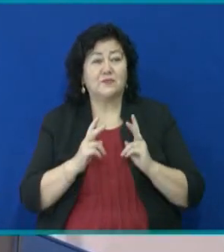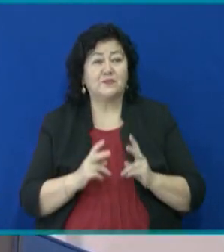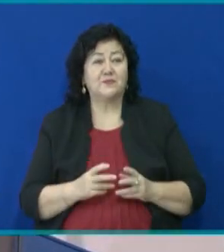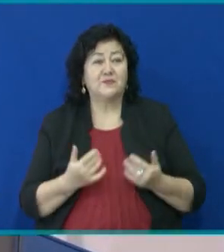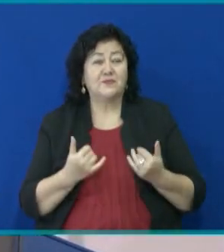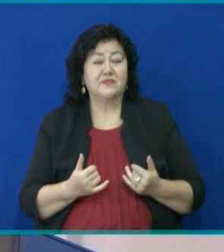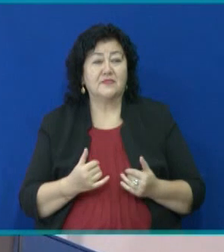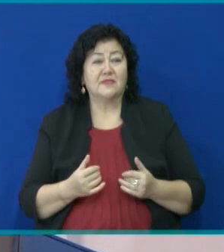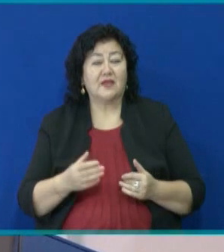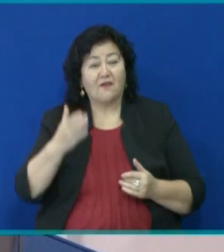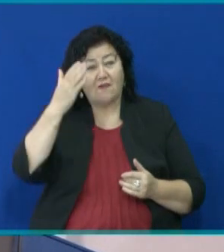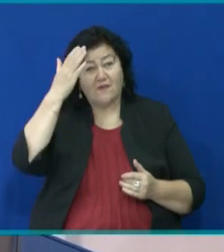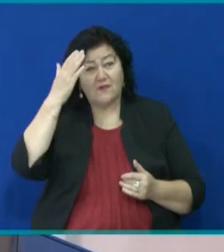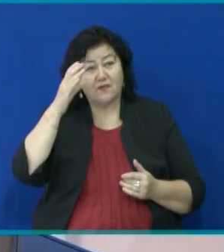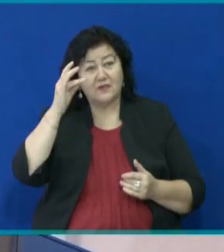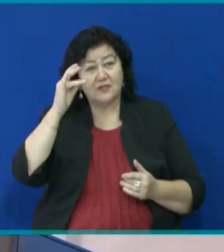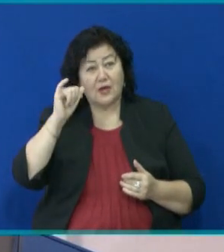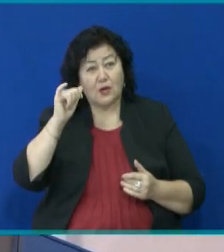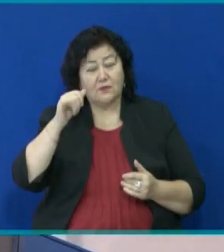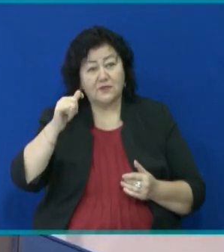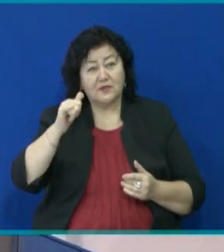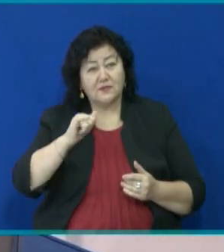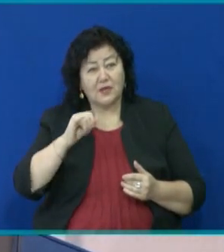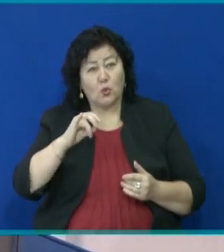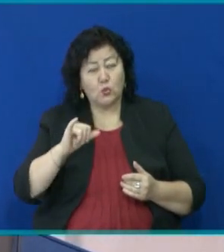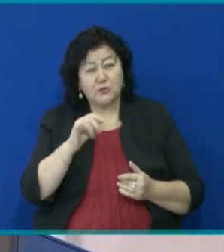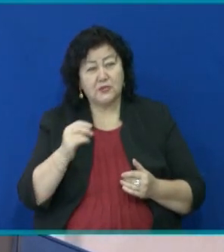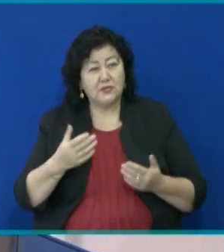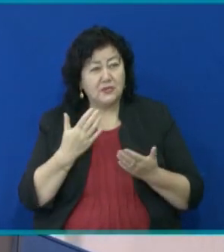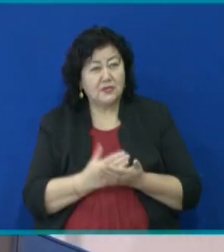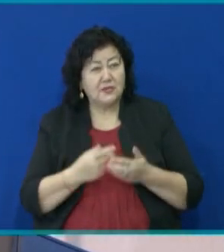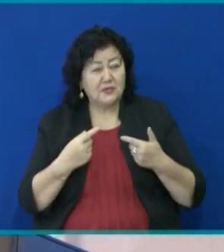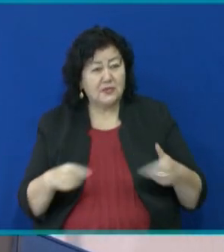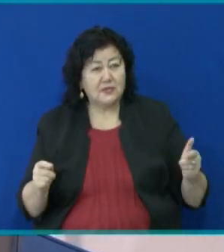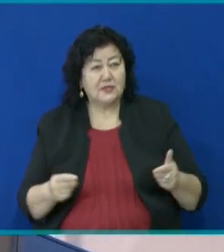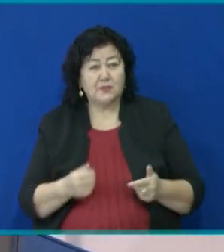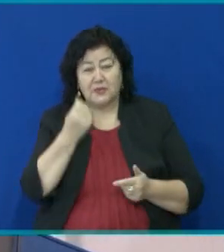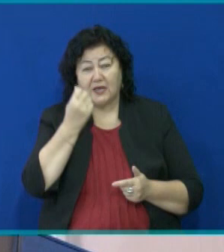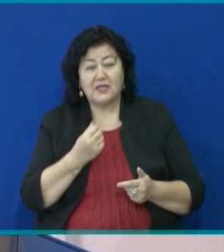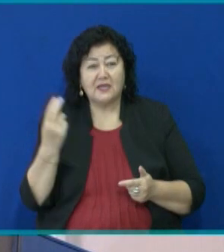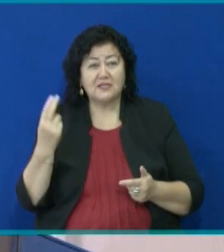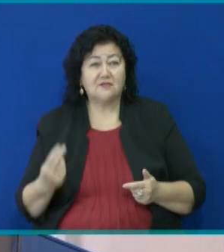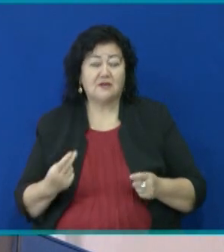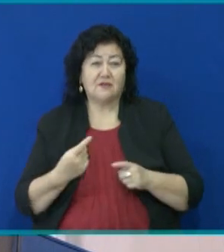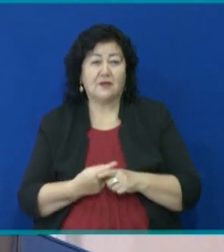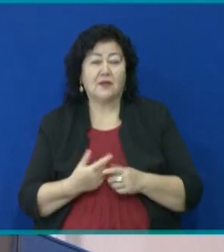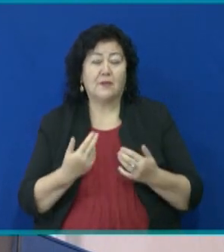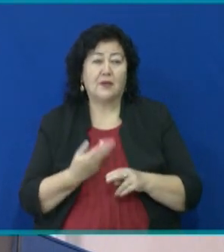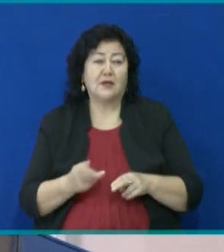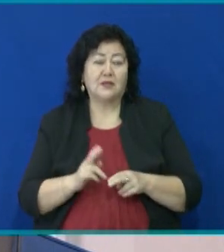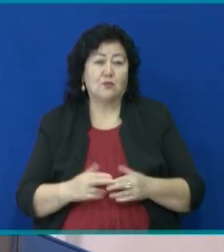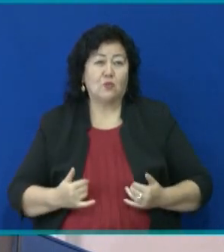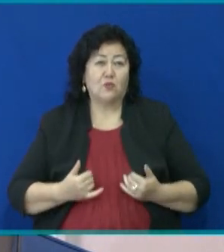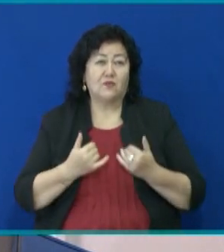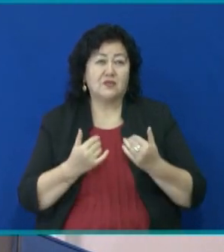медицинской сейчас происходят удивительные вещи, поразительные вещи, опять же благодаря цифровым технологиям. Поэтому, уважаемые коллеги,